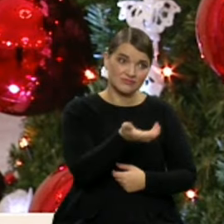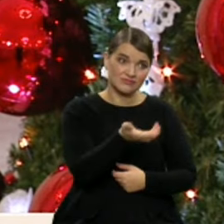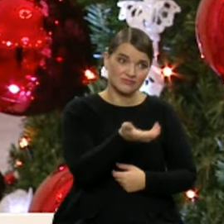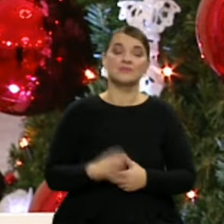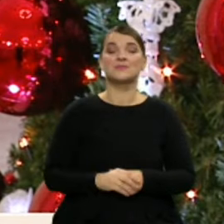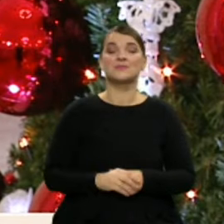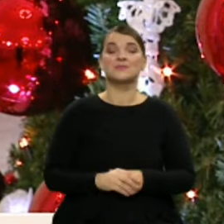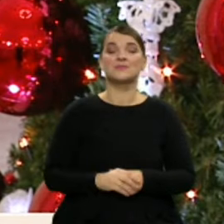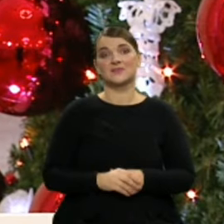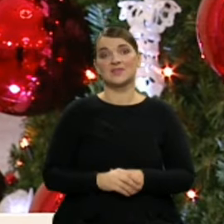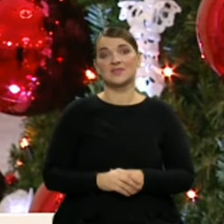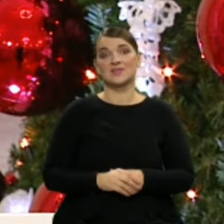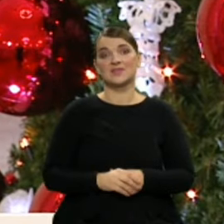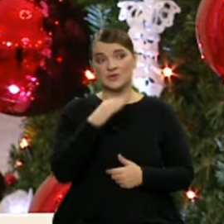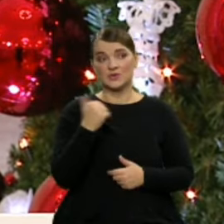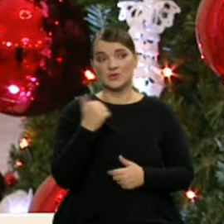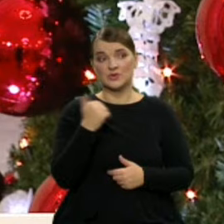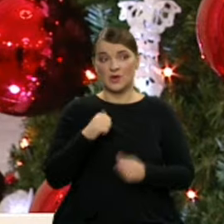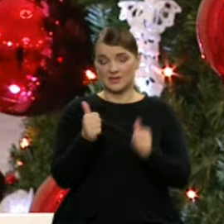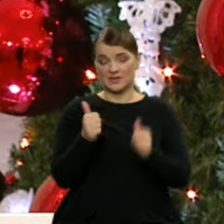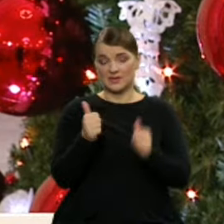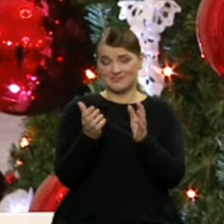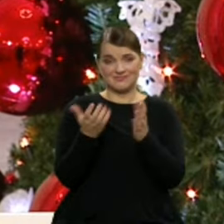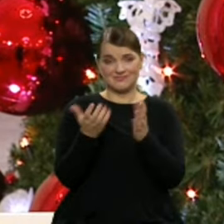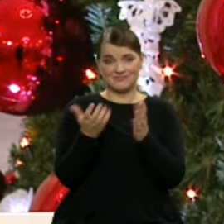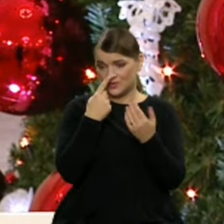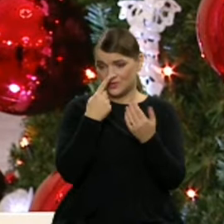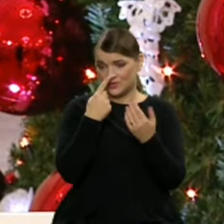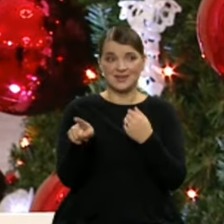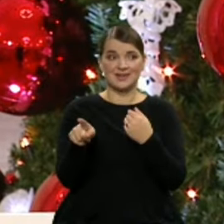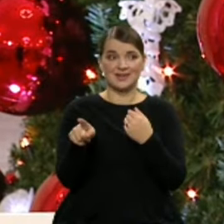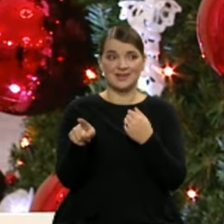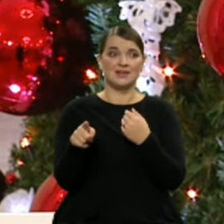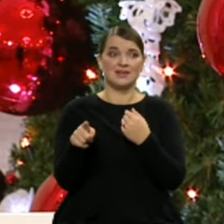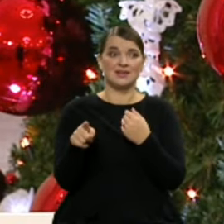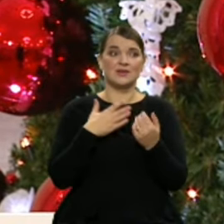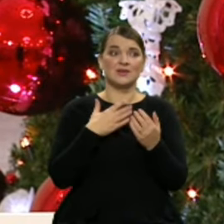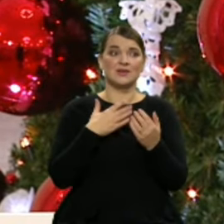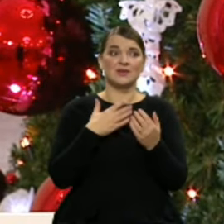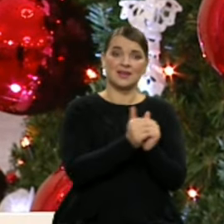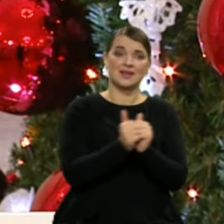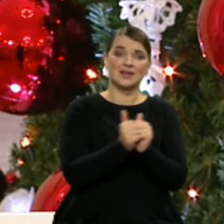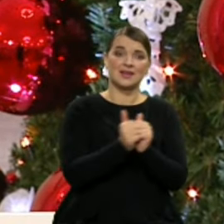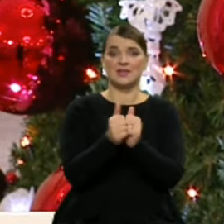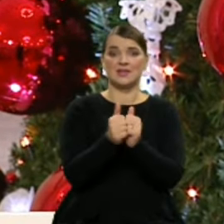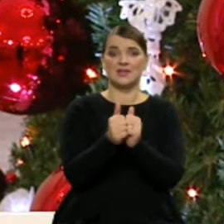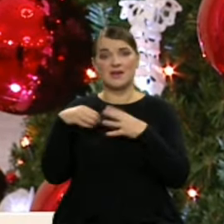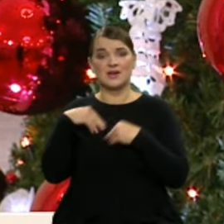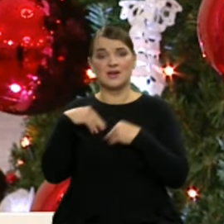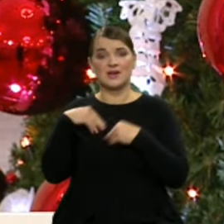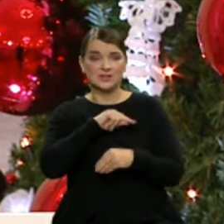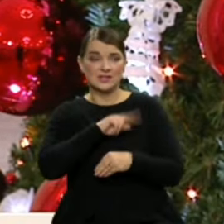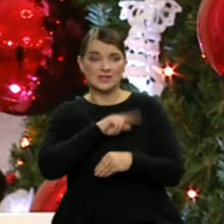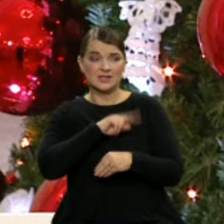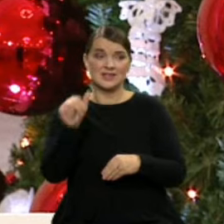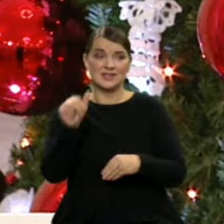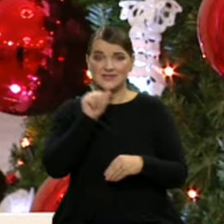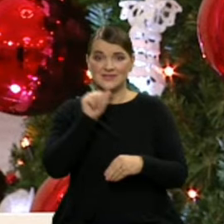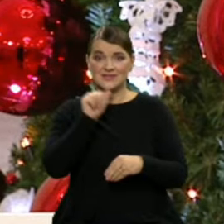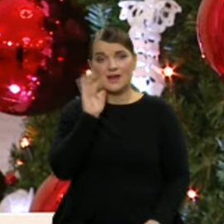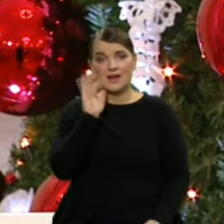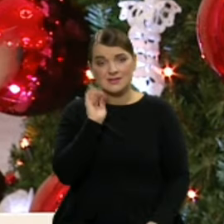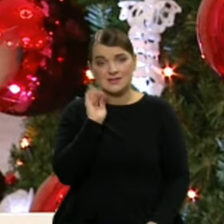Tai pirmiausia, tie artimiausi žmonės, kurie tiesiog fiziškai arti. Tai kaimynai, bendradarbiai, kurie nu, kiekvieną dieną